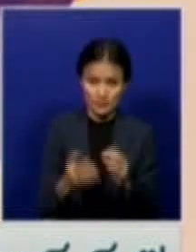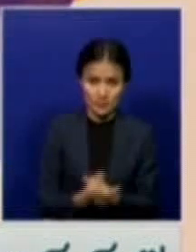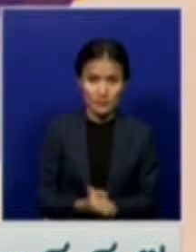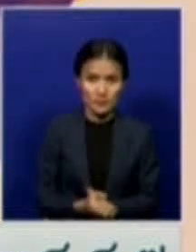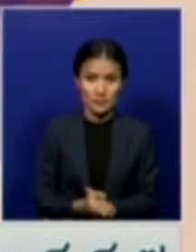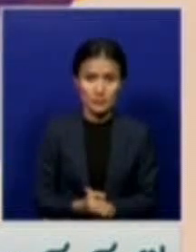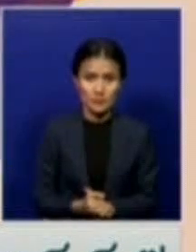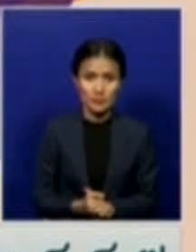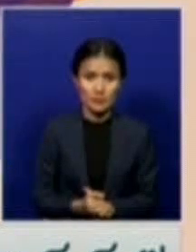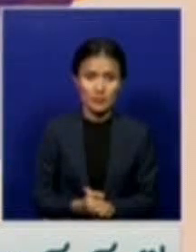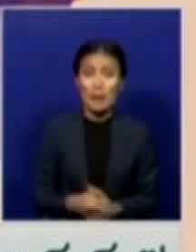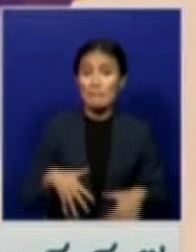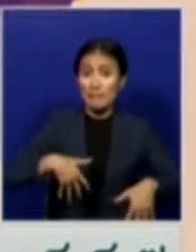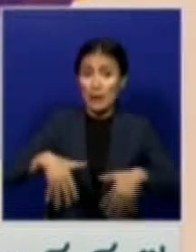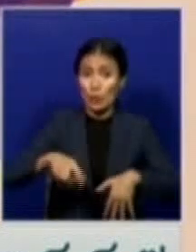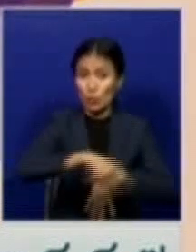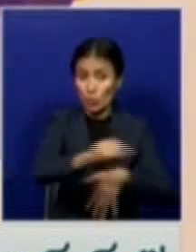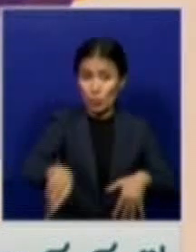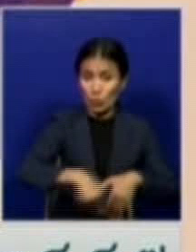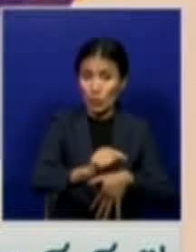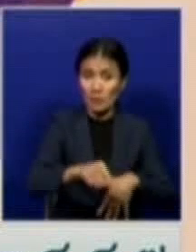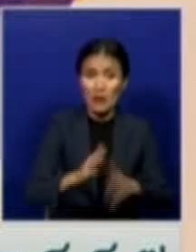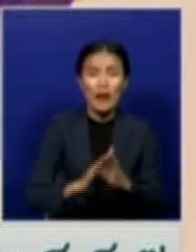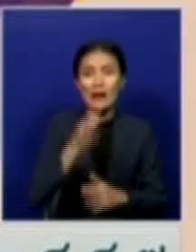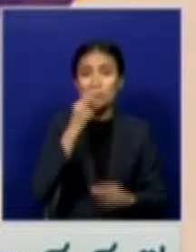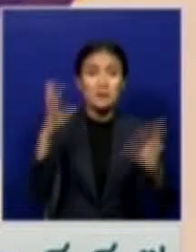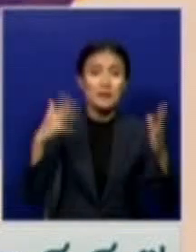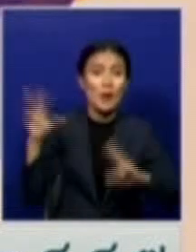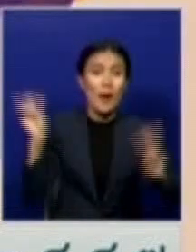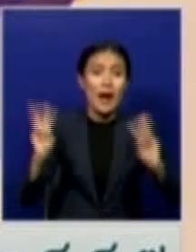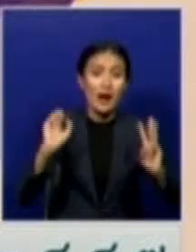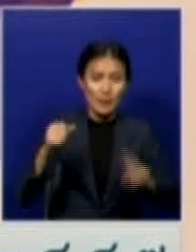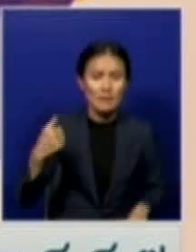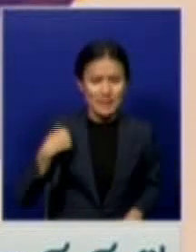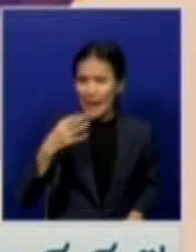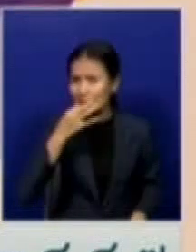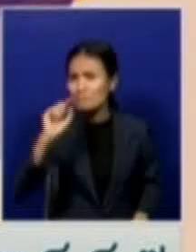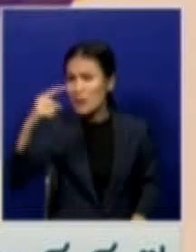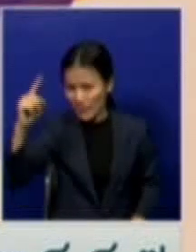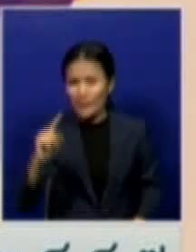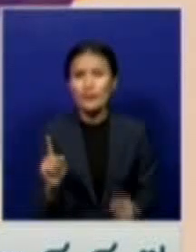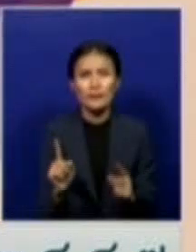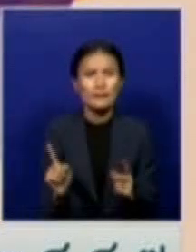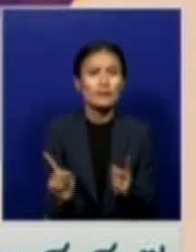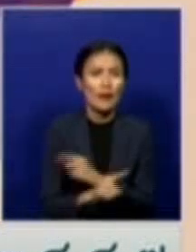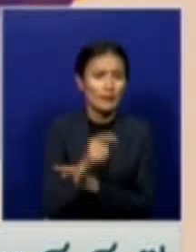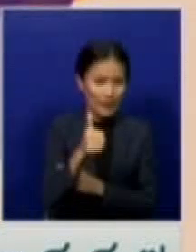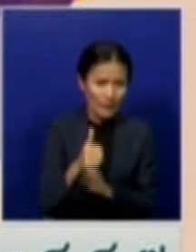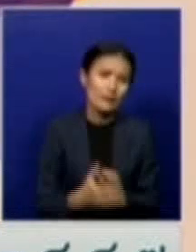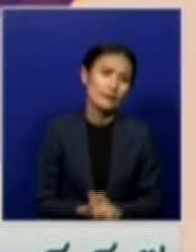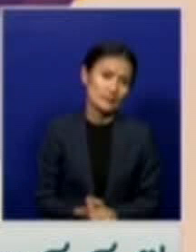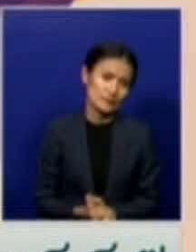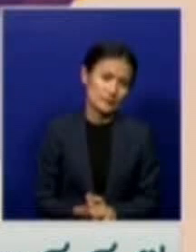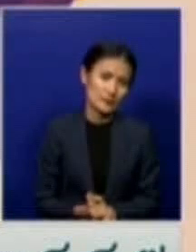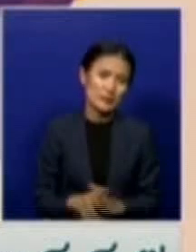ของพวกเขาจะถูกทดแทนด้วยงานใหม่ที่มีอนาคตที่ดีกว่าเดิมเป็นงานที่สอดรับกับความท้าทายใหม่ของโล